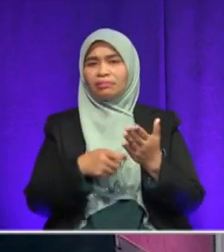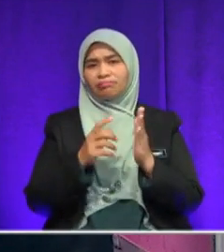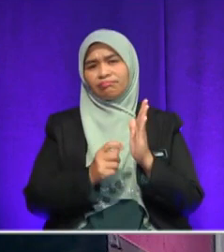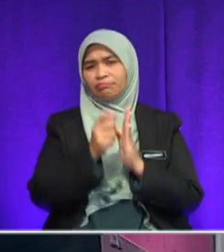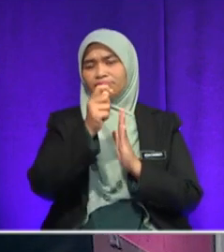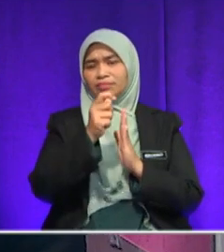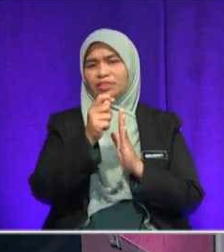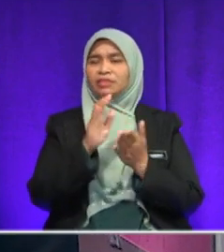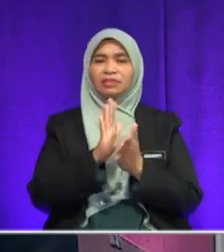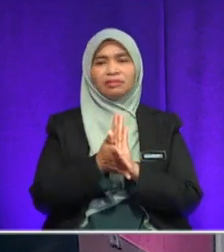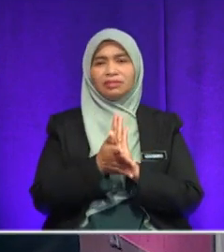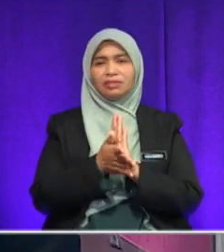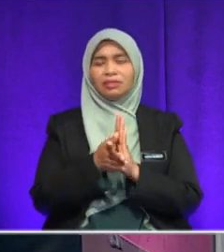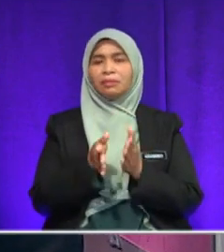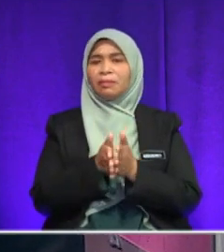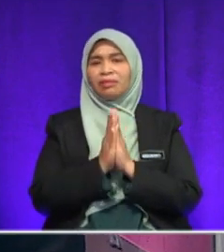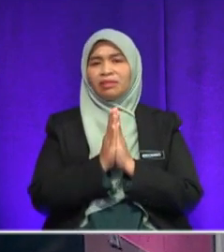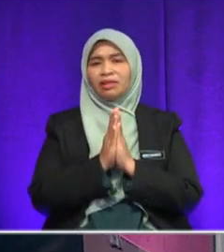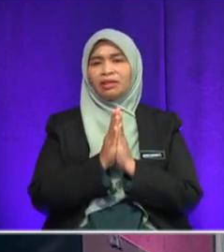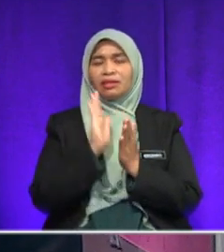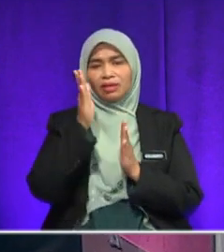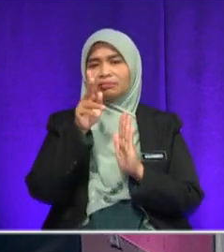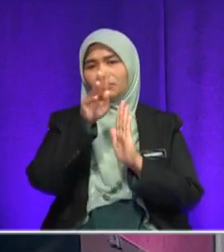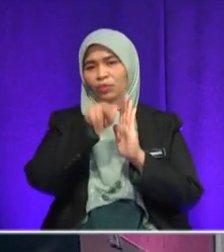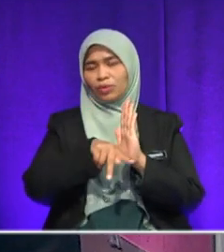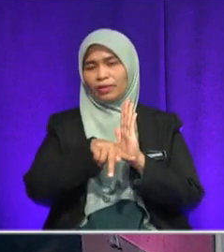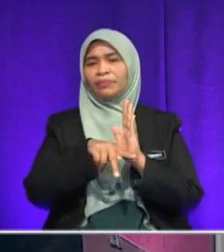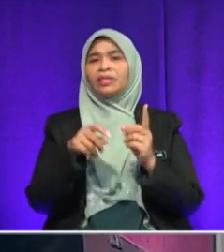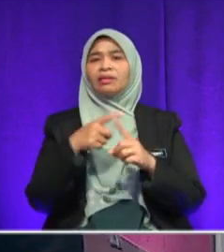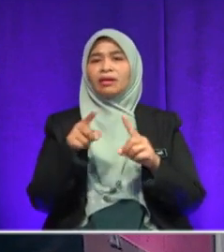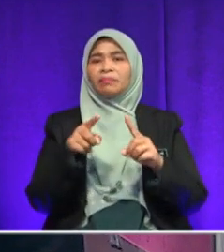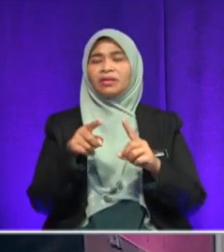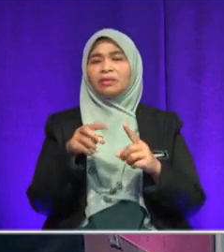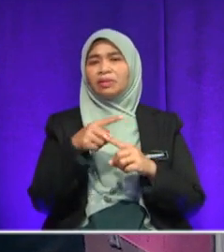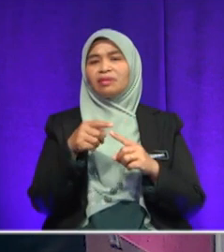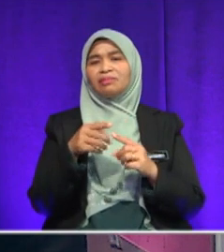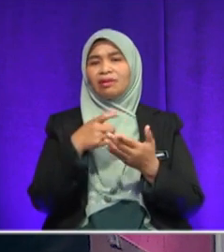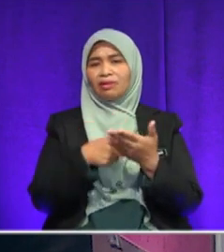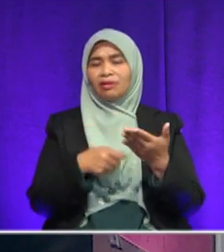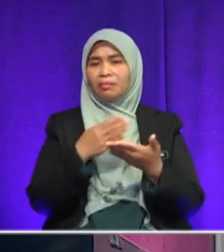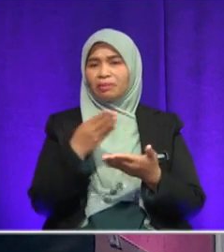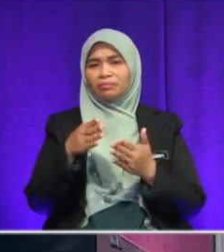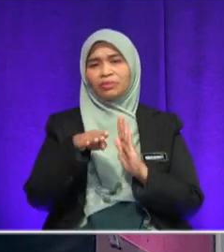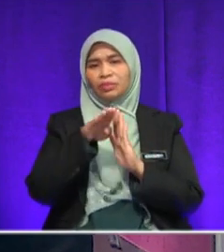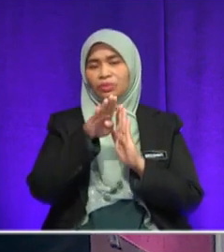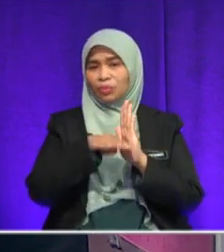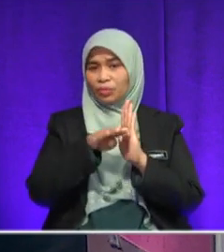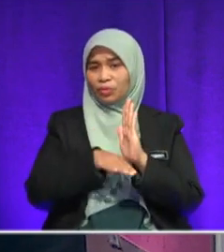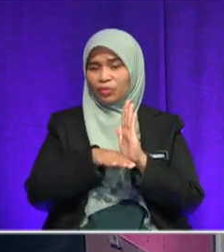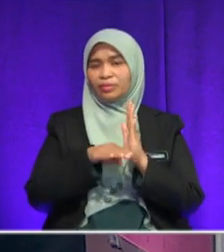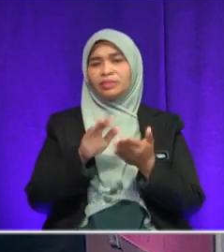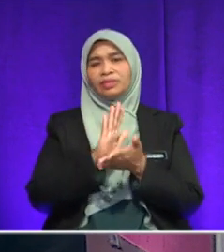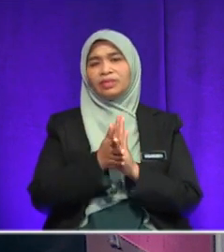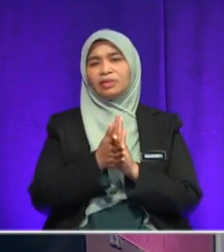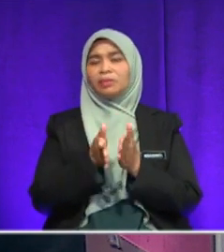yang diminta ke atas barang akan jatuh. Sebaliknya, apabila harga barang semakin jatuh ataupun menurun, kuantiti yang